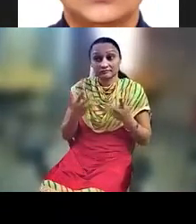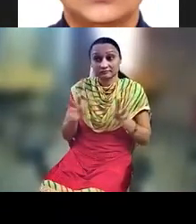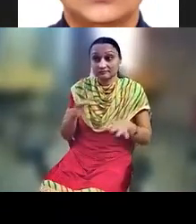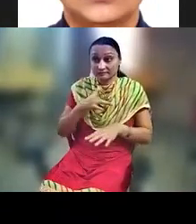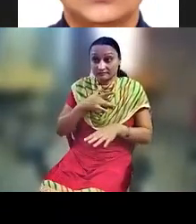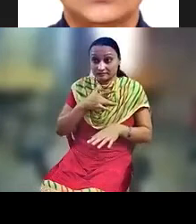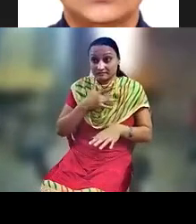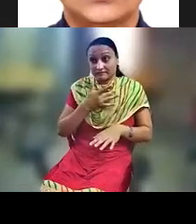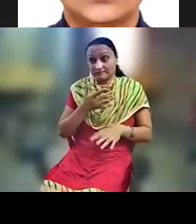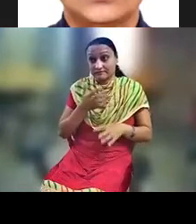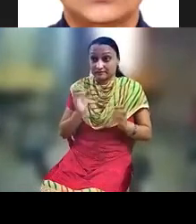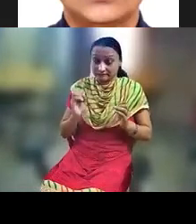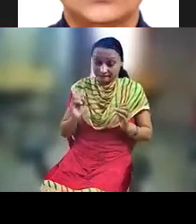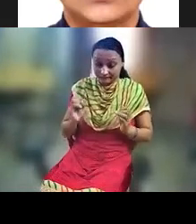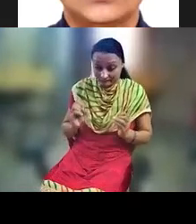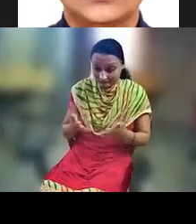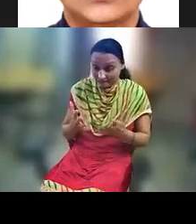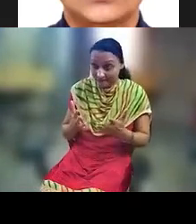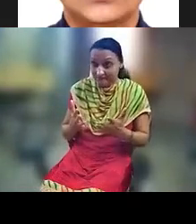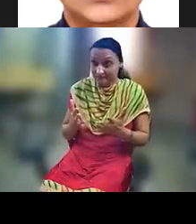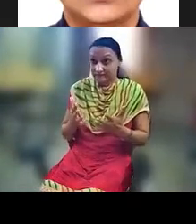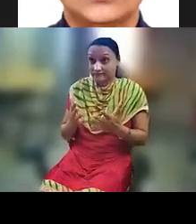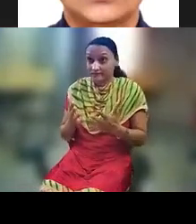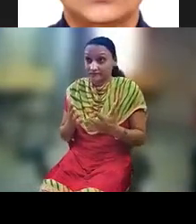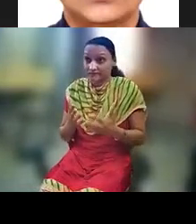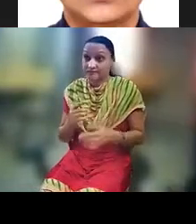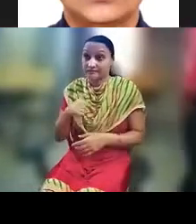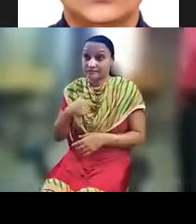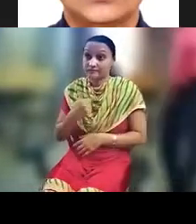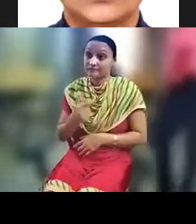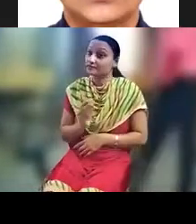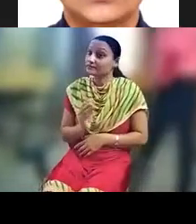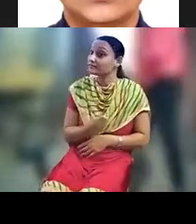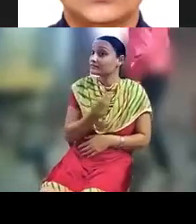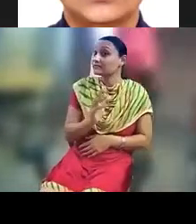सो हम कैसे अपने आप को बेहतर महसूस करा सकते हैं।